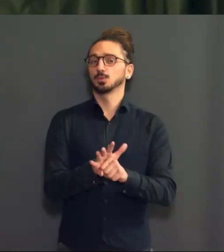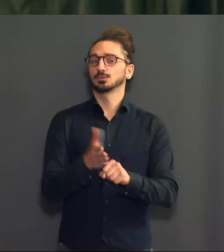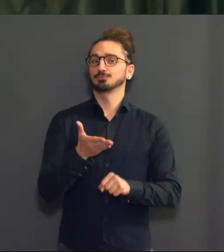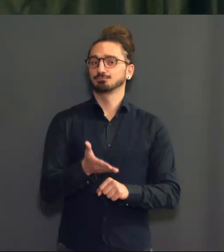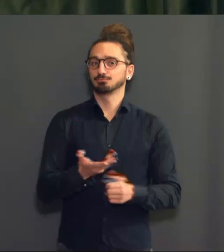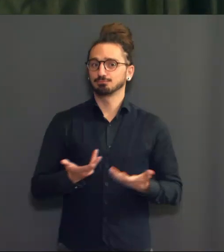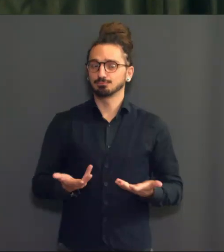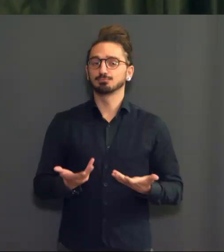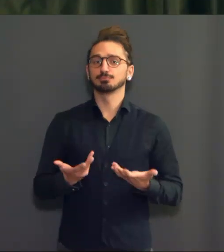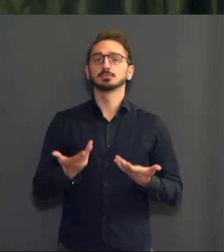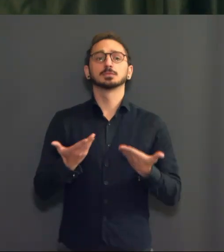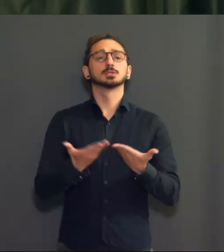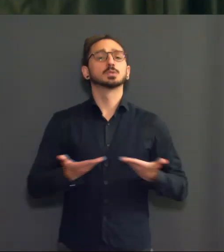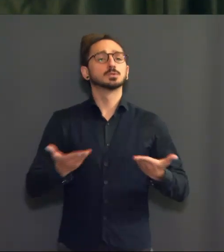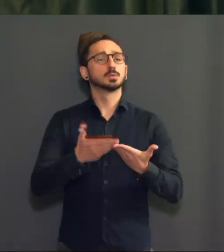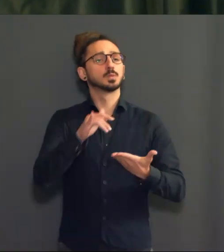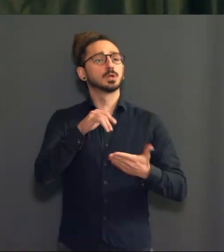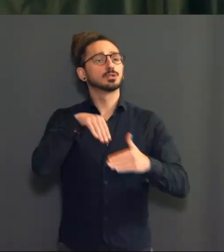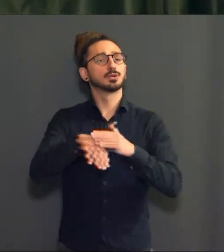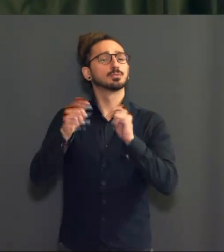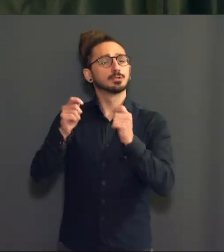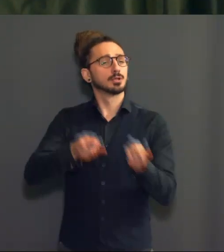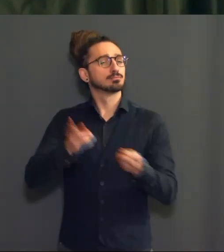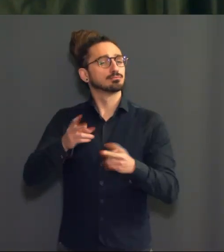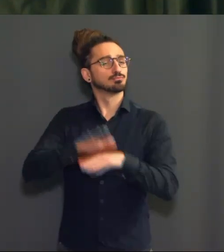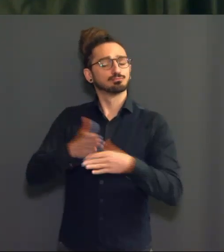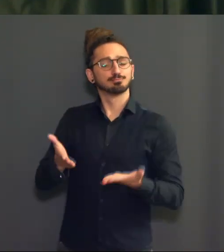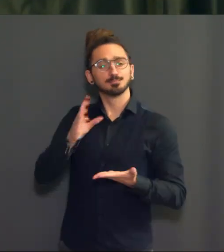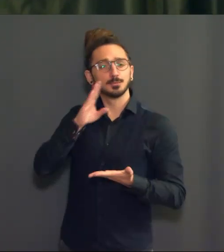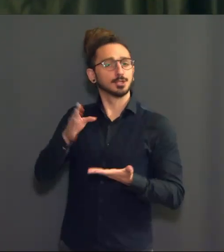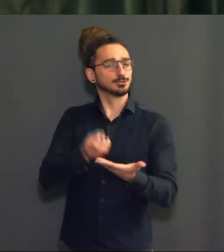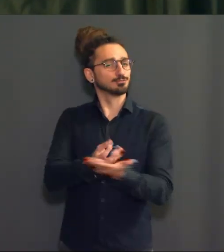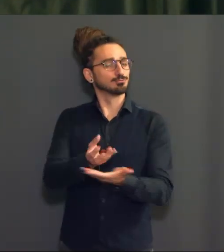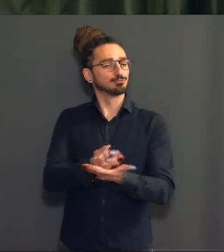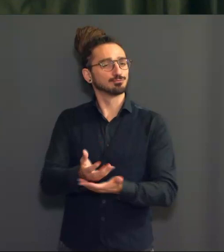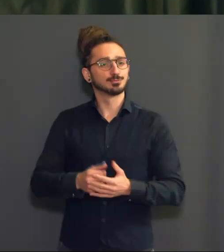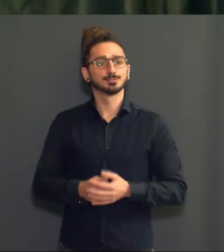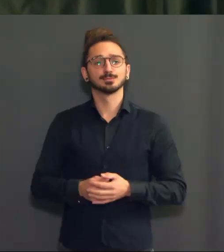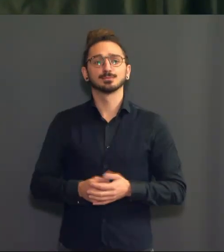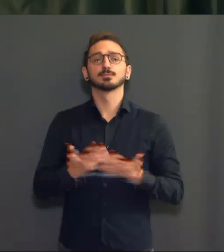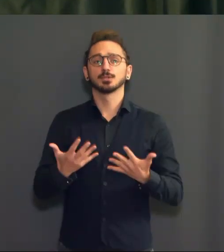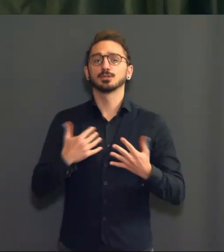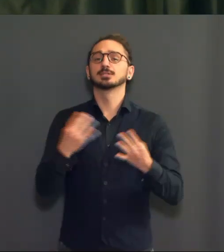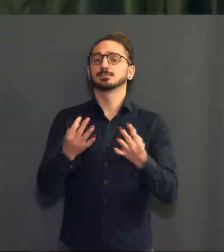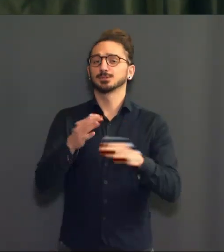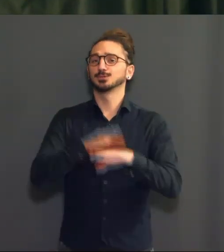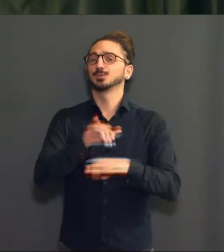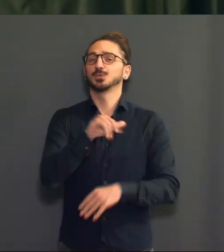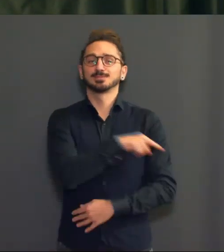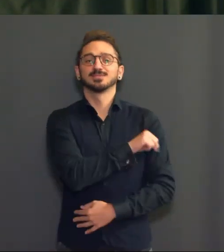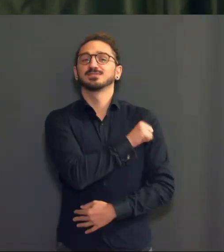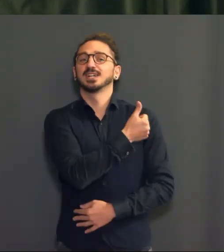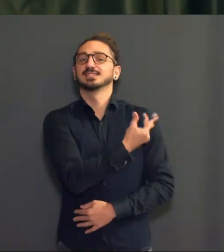dans les hôpitaux, notamment en Belgique. On va également aujourd'hui parler de vaccination, mais on va commencer par une vue